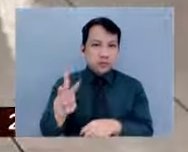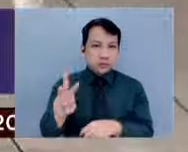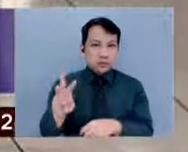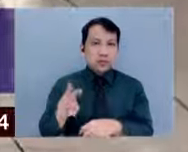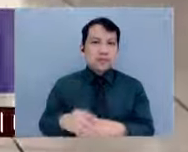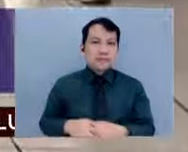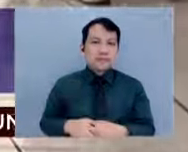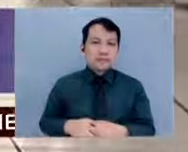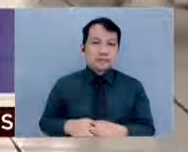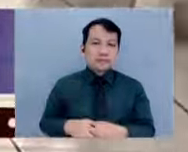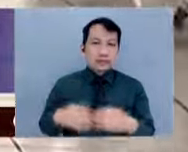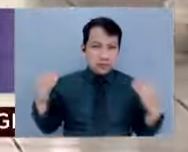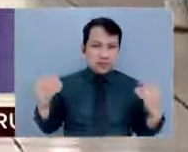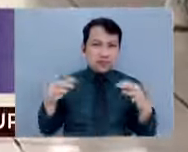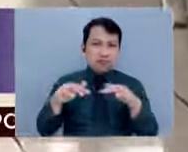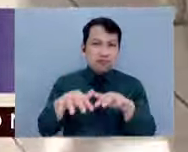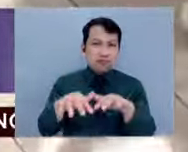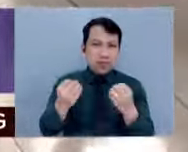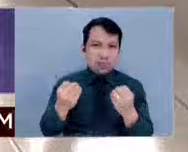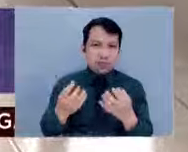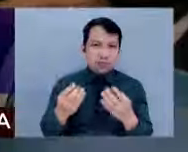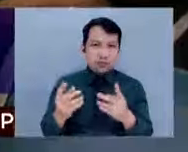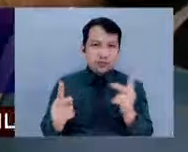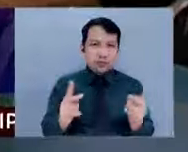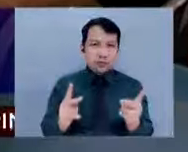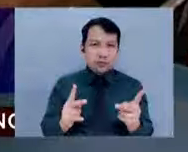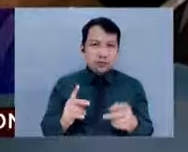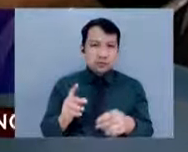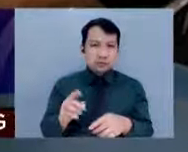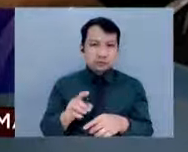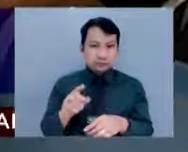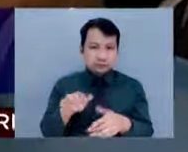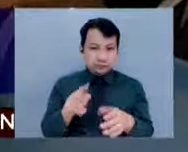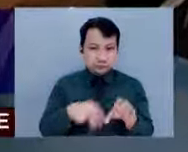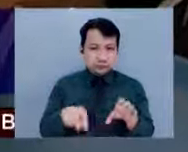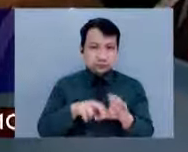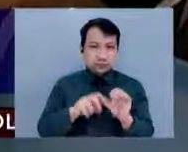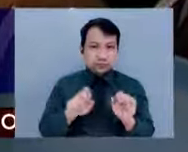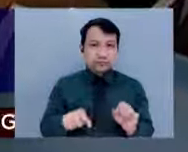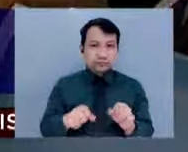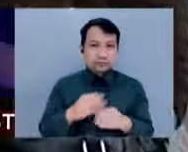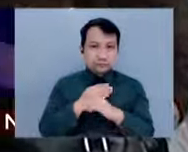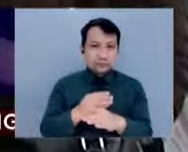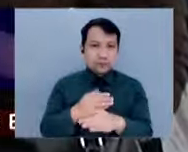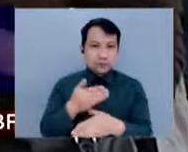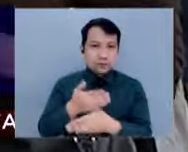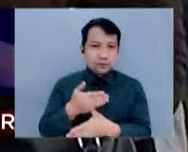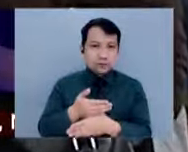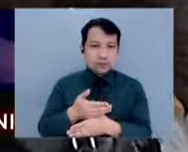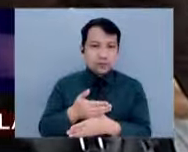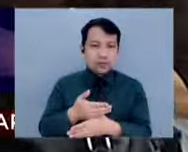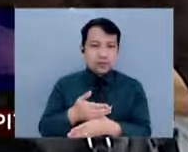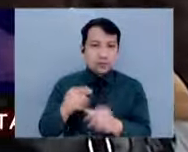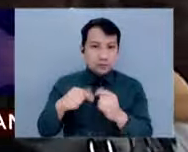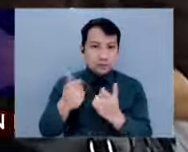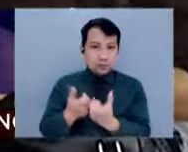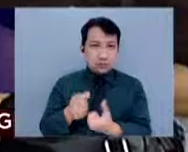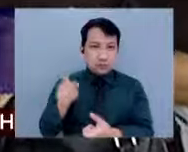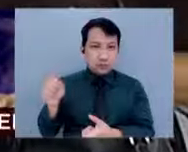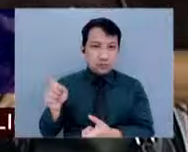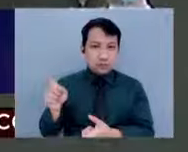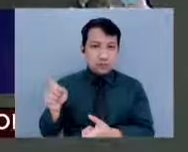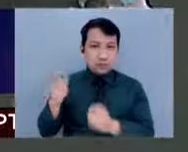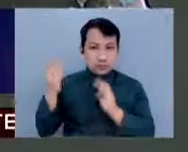dami ng mga bumabiyahe ngayon, kanya-kanyang diskarte ang mga pasahero para iwas aberya sa flight. Ang grupong ito na pa Malaysia at